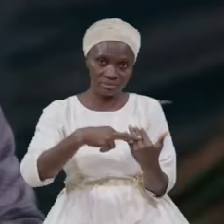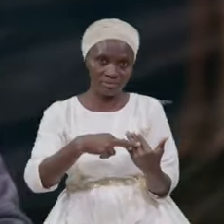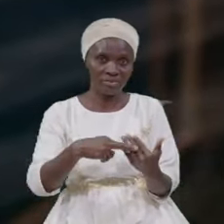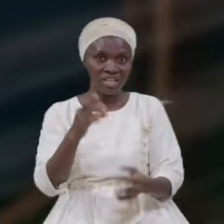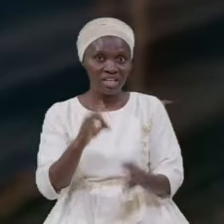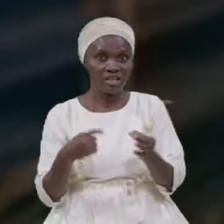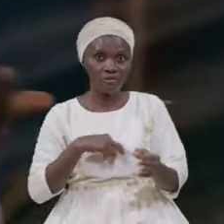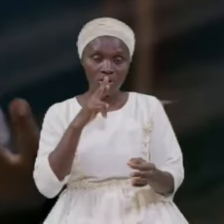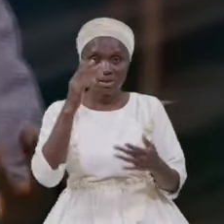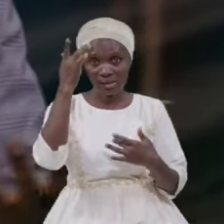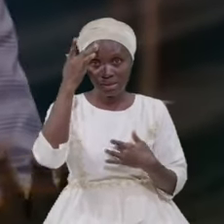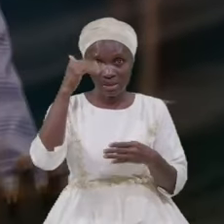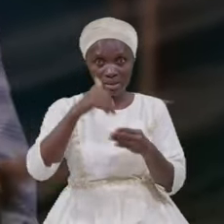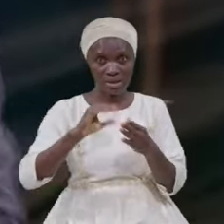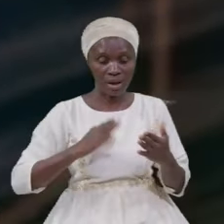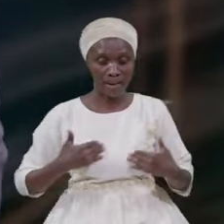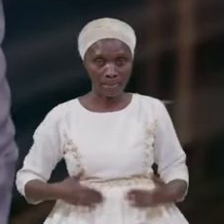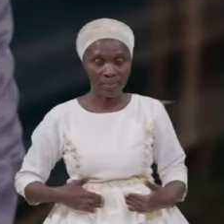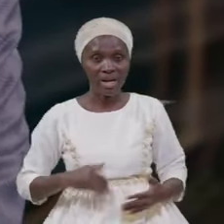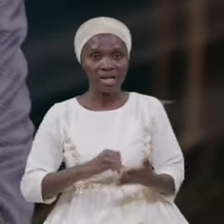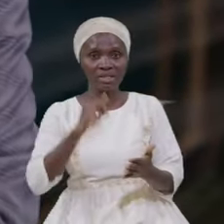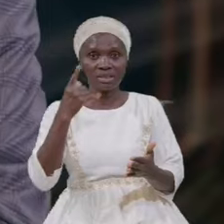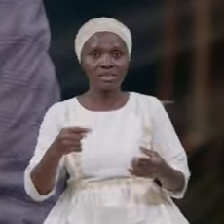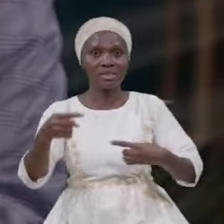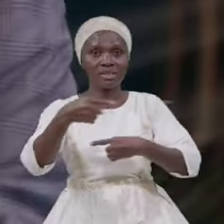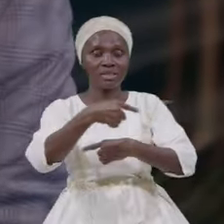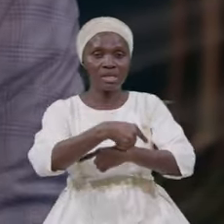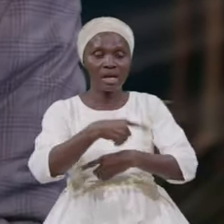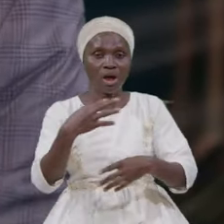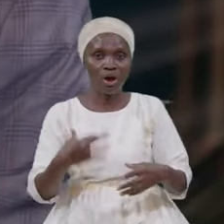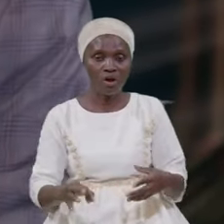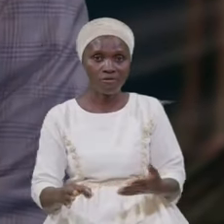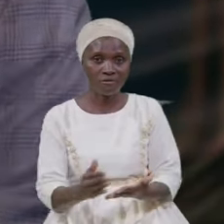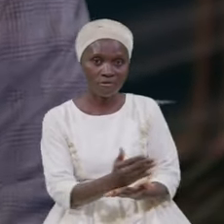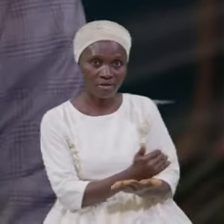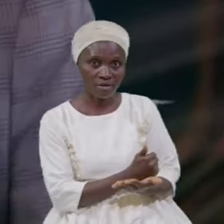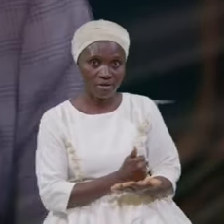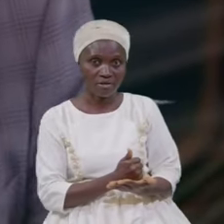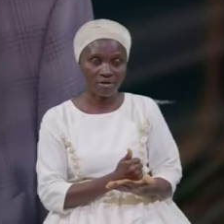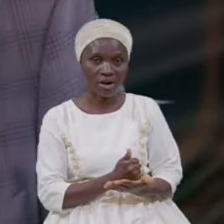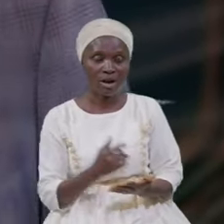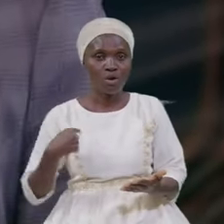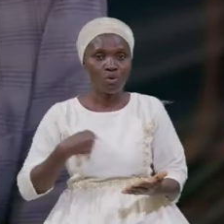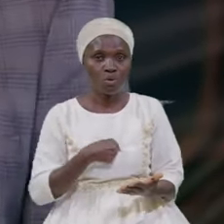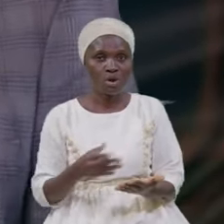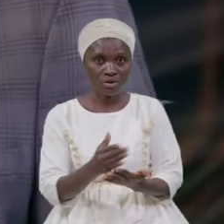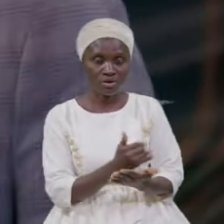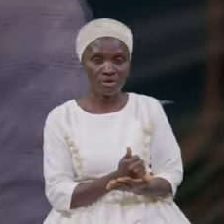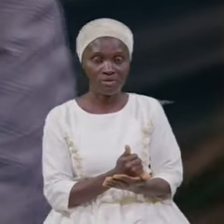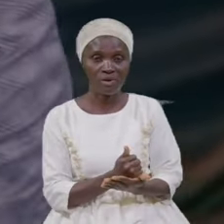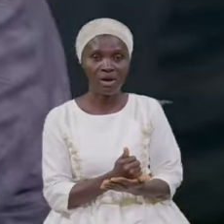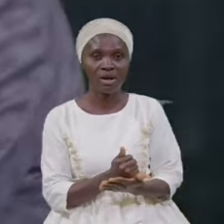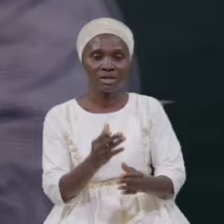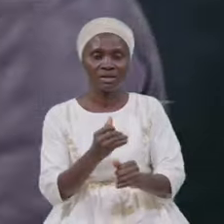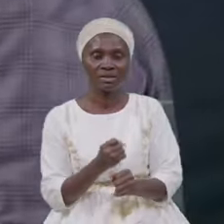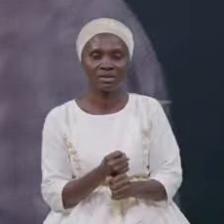du rétablissement, de l'aveuglement, tu seras guéri, et nous guérissons